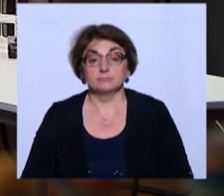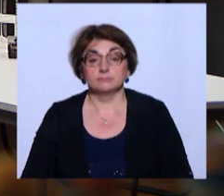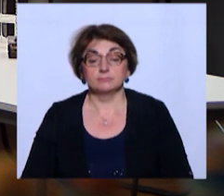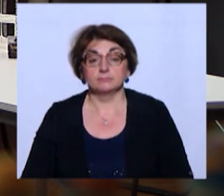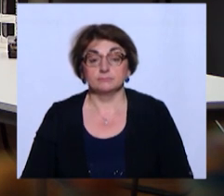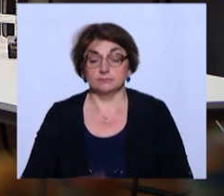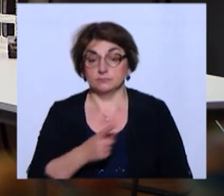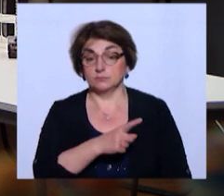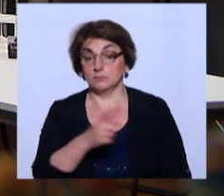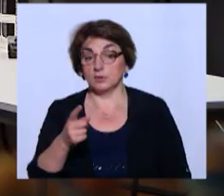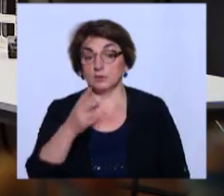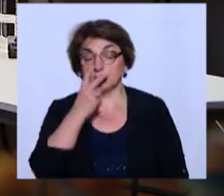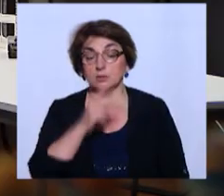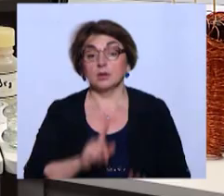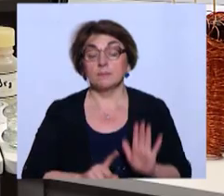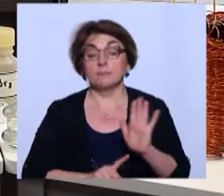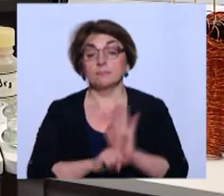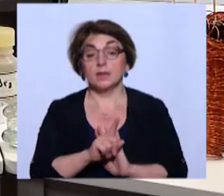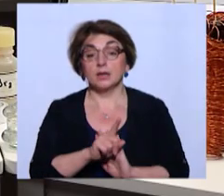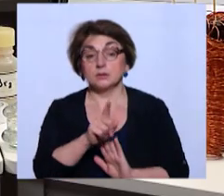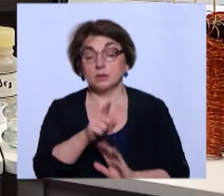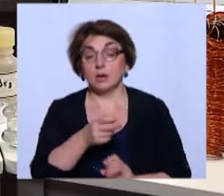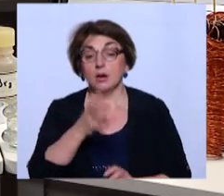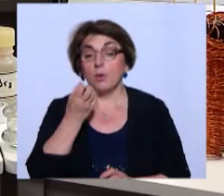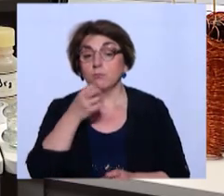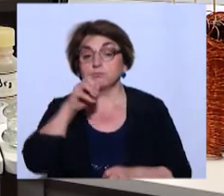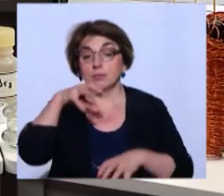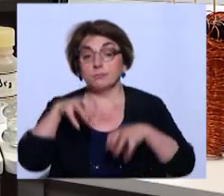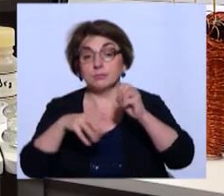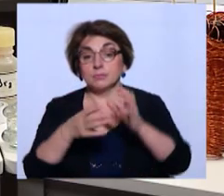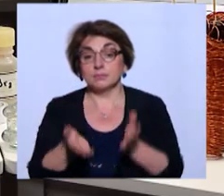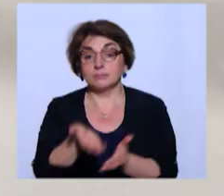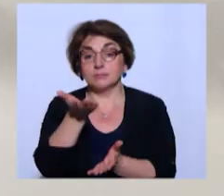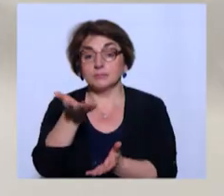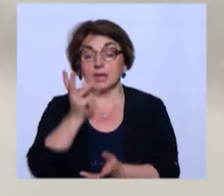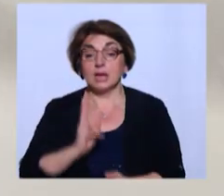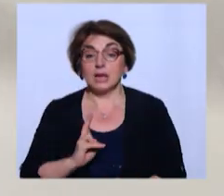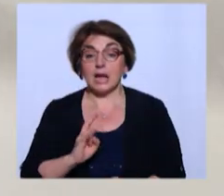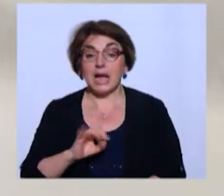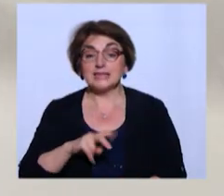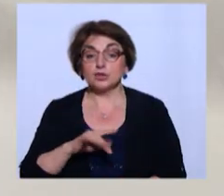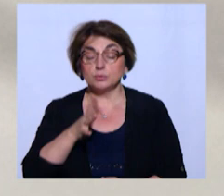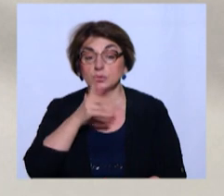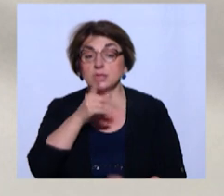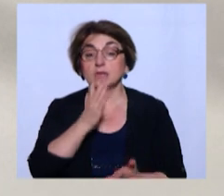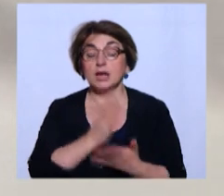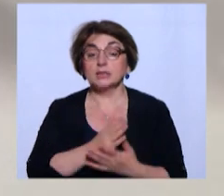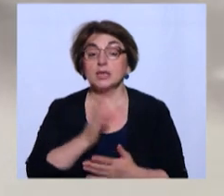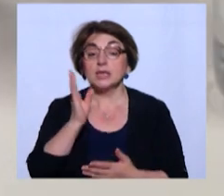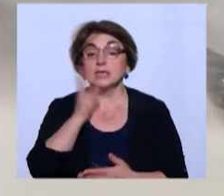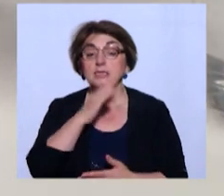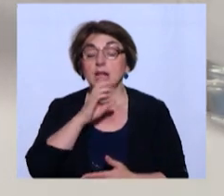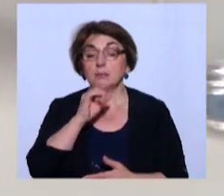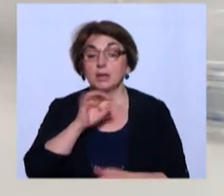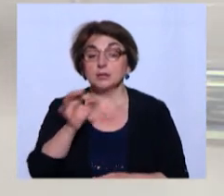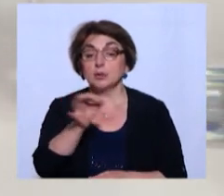თქვენ ხედავთ, რომ დაიწყო ბუშტების ამოსვლა კალციუმის შემთხვევაში და ამ დროს ეს არის წყალბადის მოლეკულა,